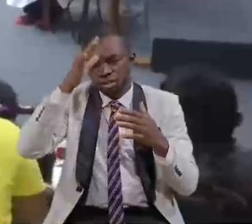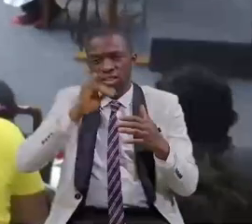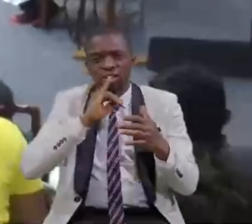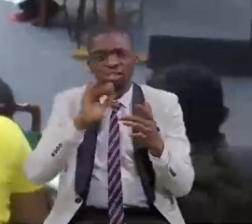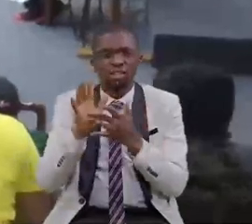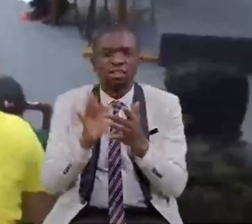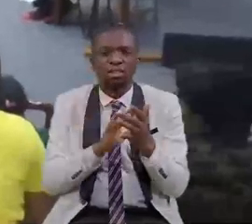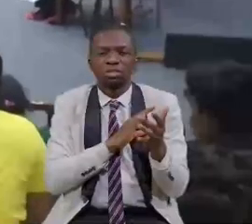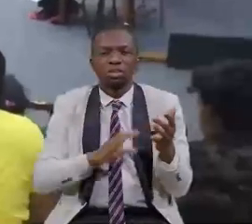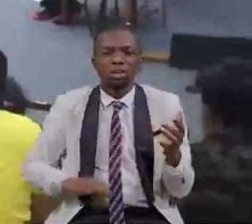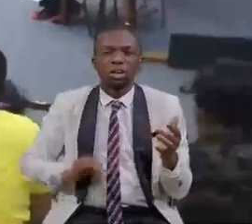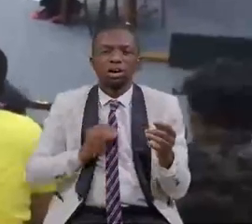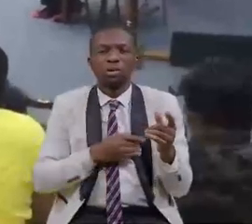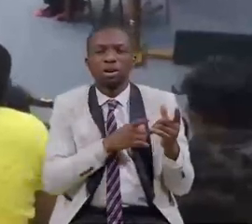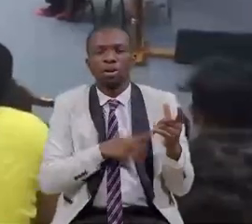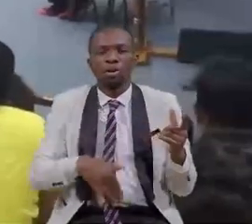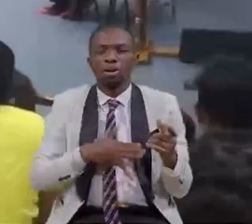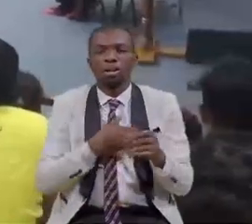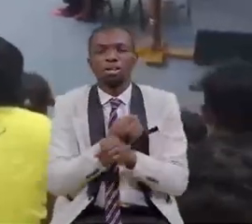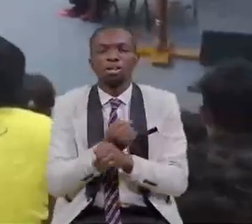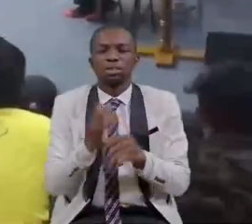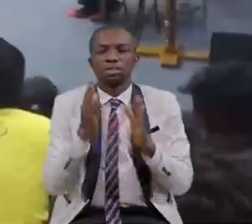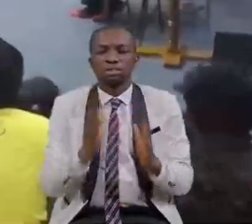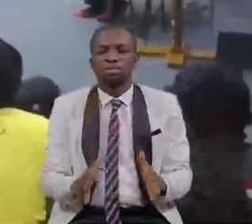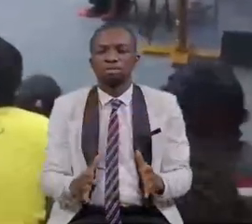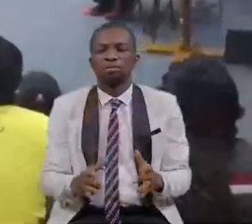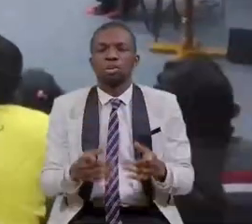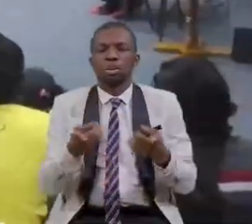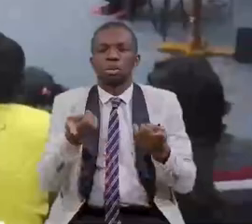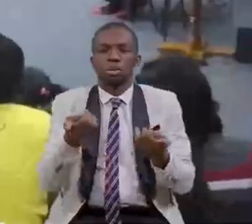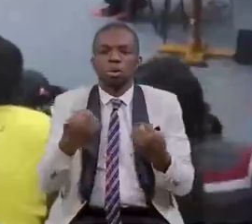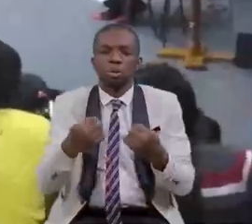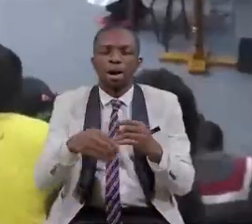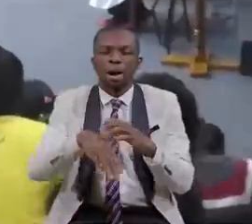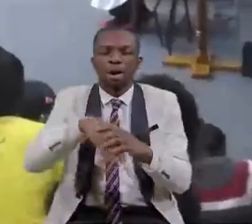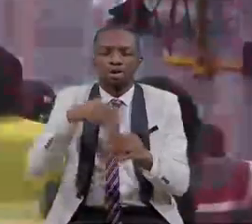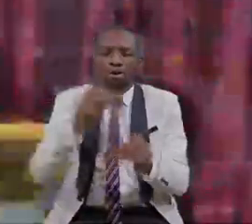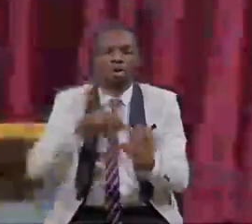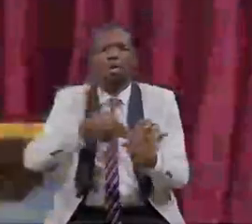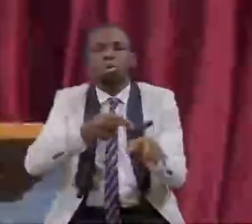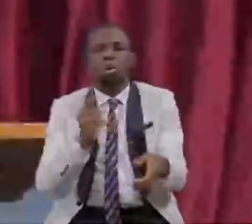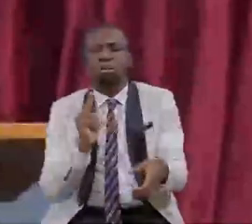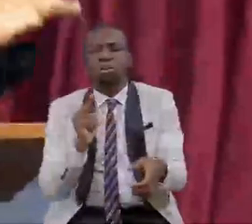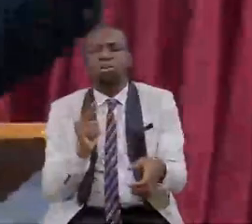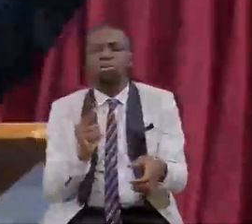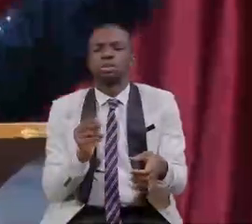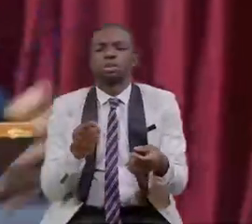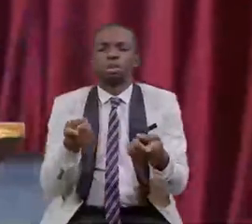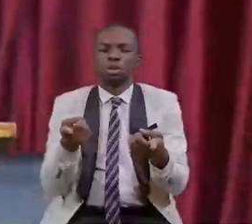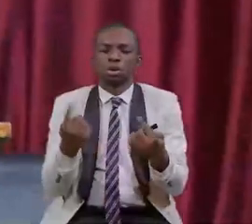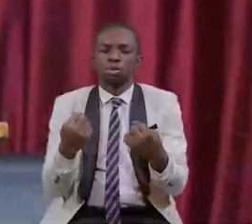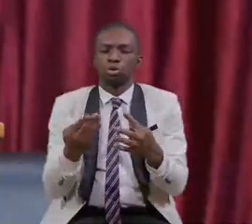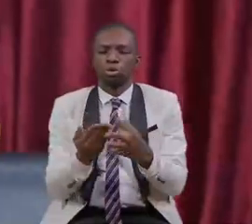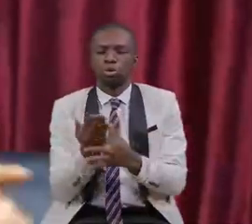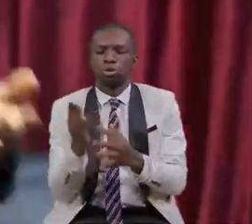Seigneur. Sortez, passez par et entrez dans. Nous sommes venus